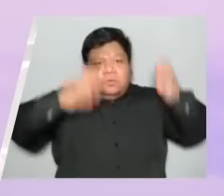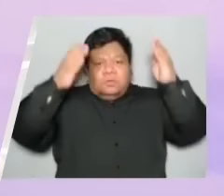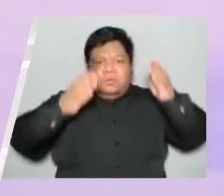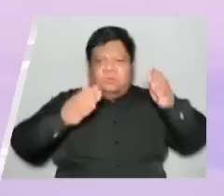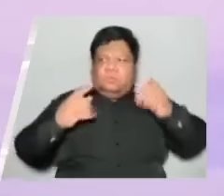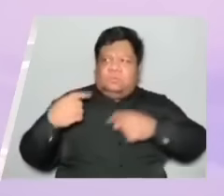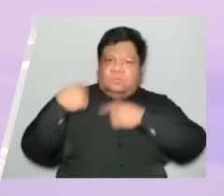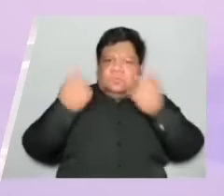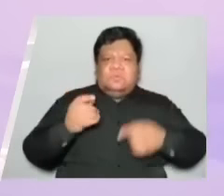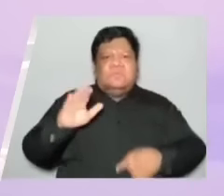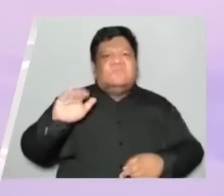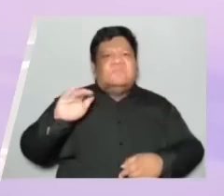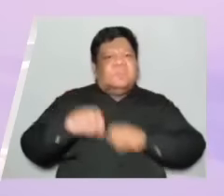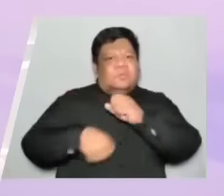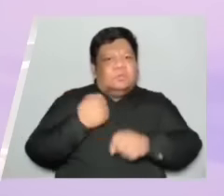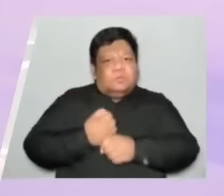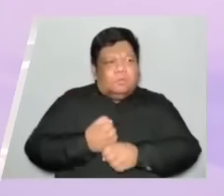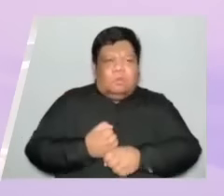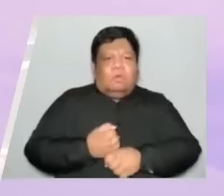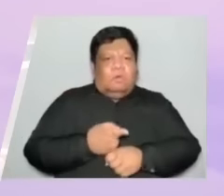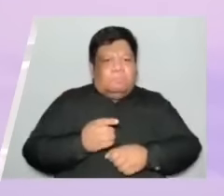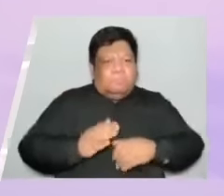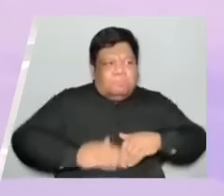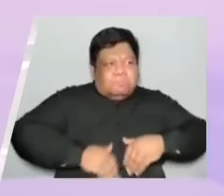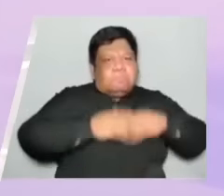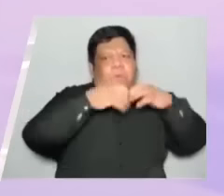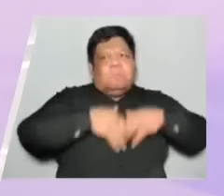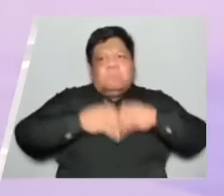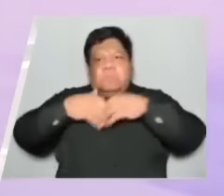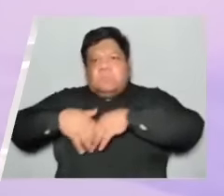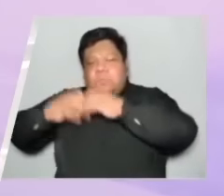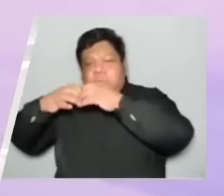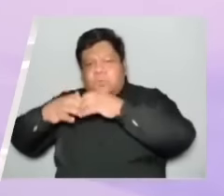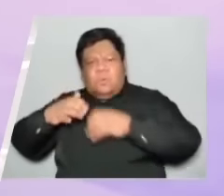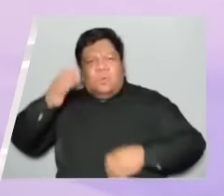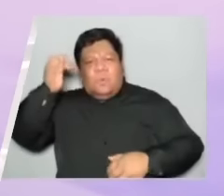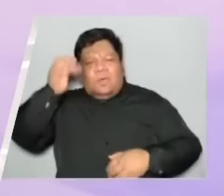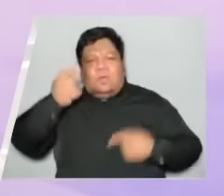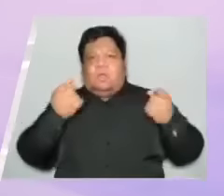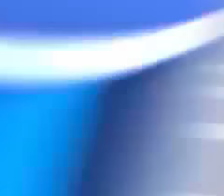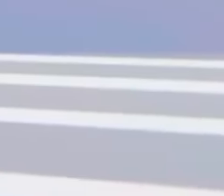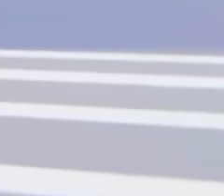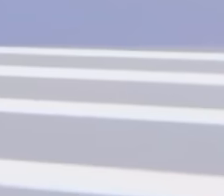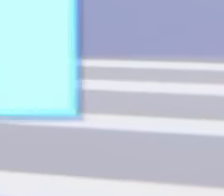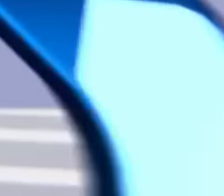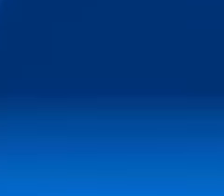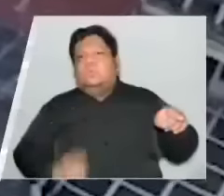sa Binondo kung saan 11 ang nasawi. Saksi, si Sandra Aguinaldo.